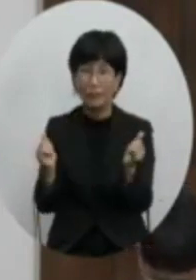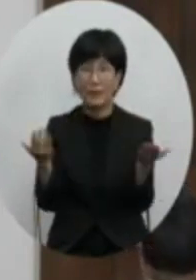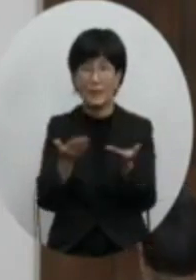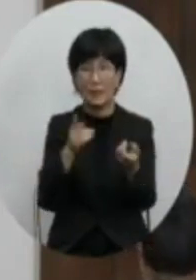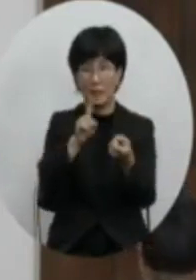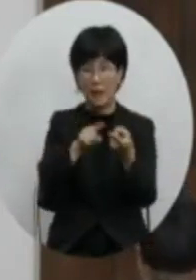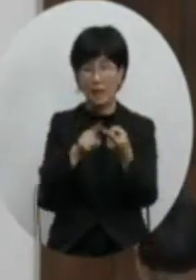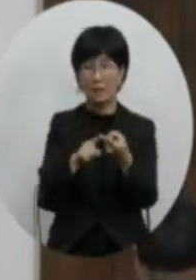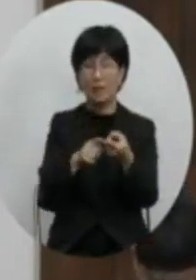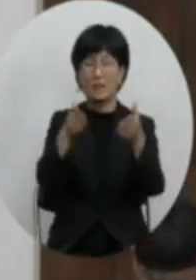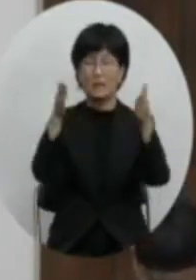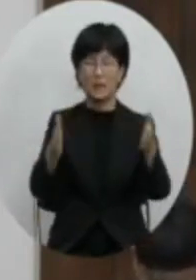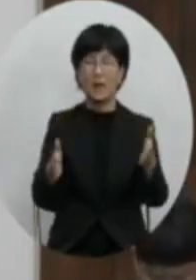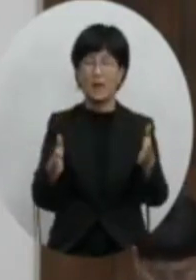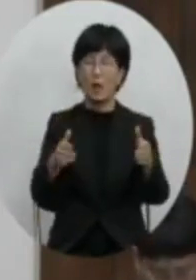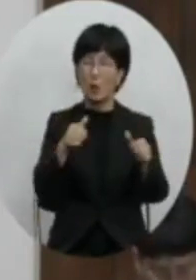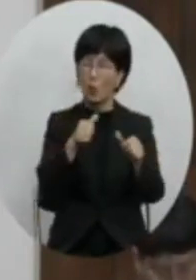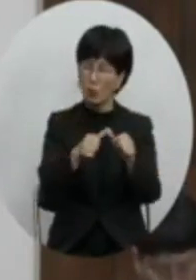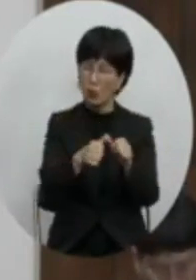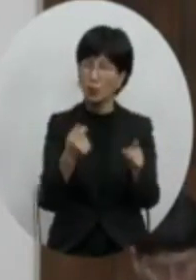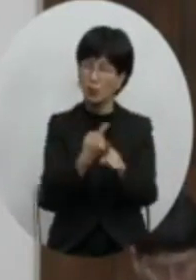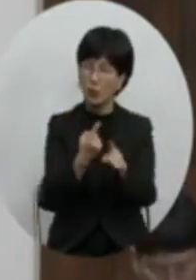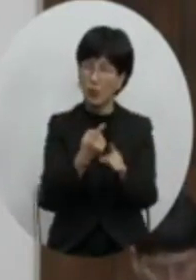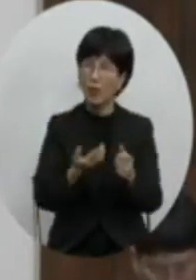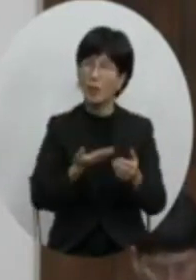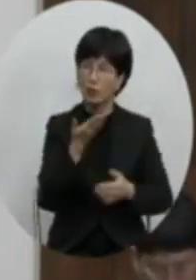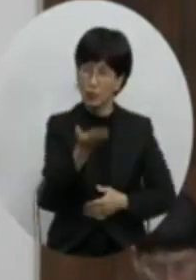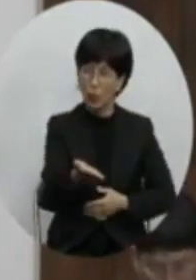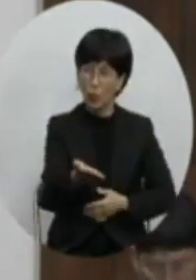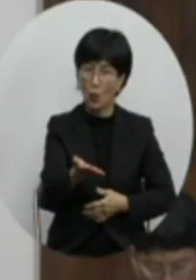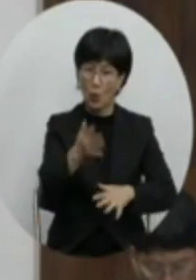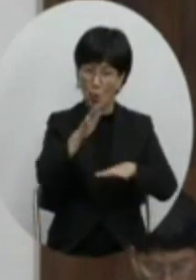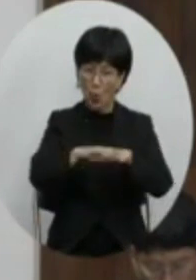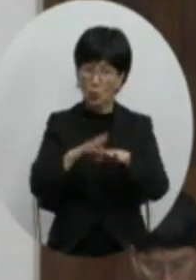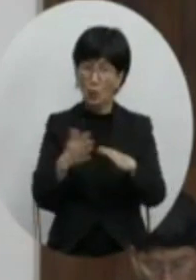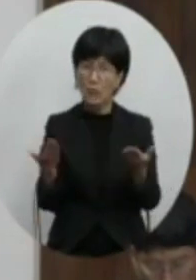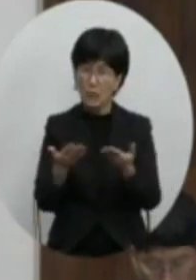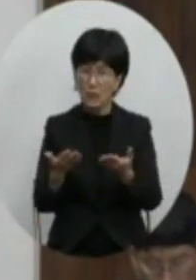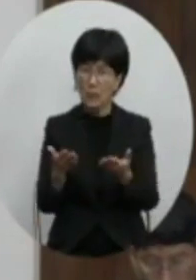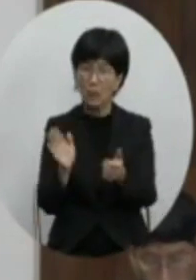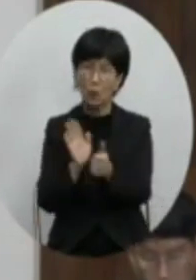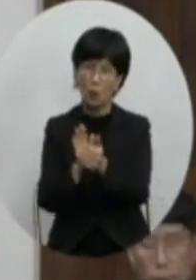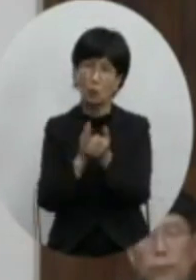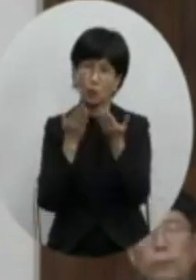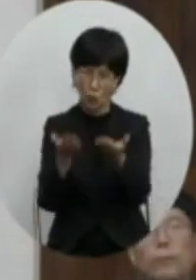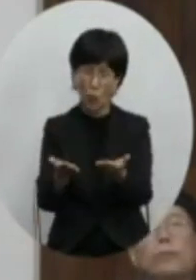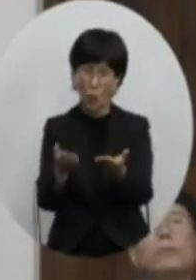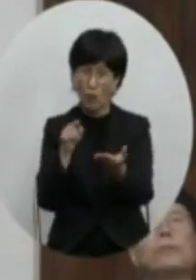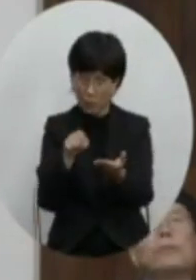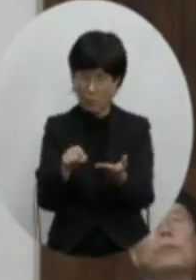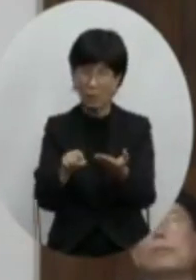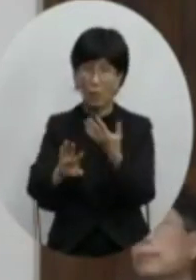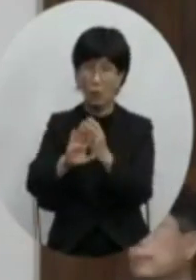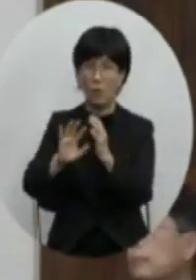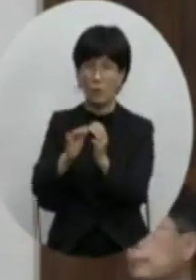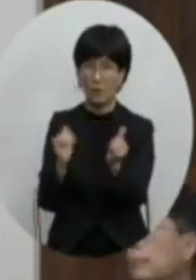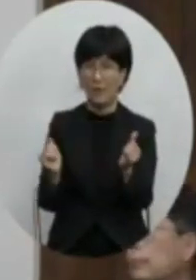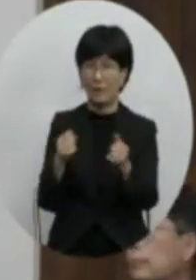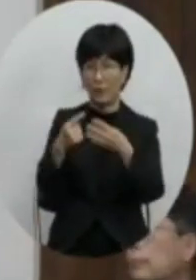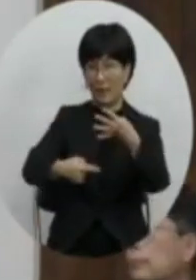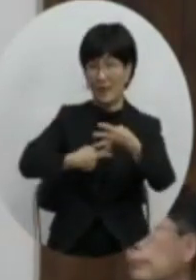계도 기간을 주는 등 농촌 경제 위기 극복을 위한 외국인 계절 근로자 인력